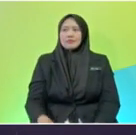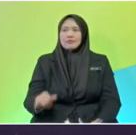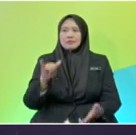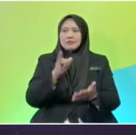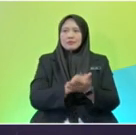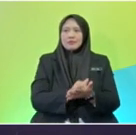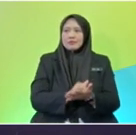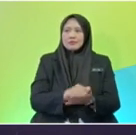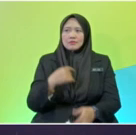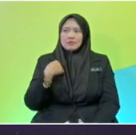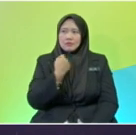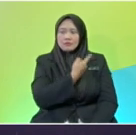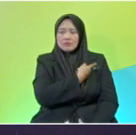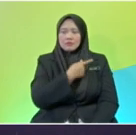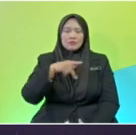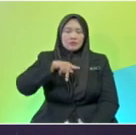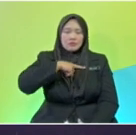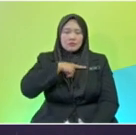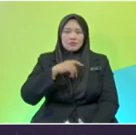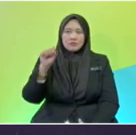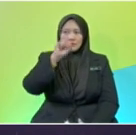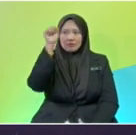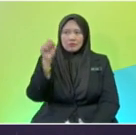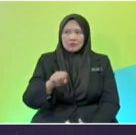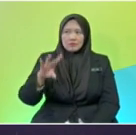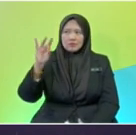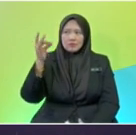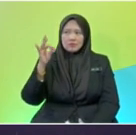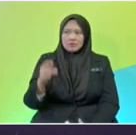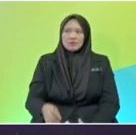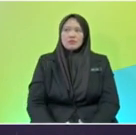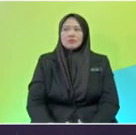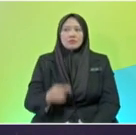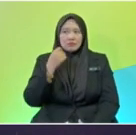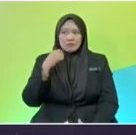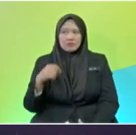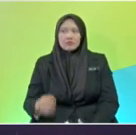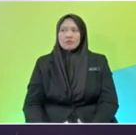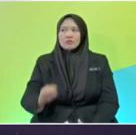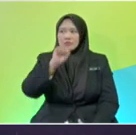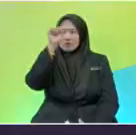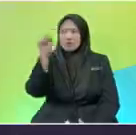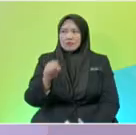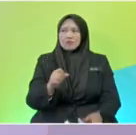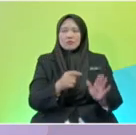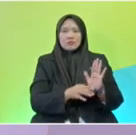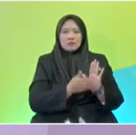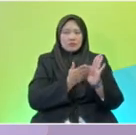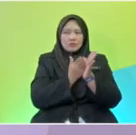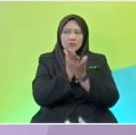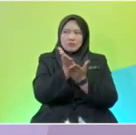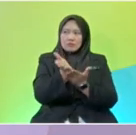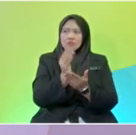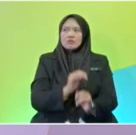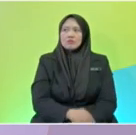kita punya soal lain tentang 18 sebatang pen untuk seorang berikutnya cegukan sini